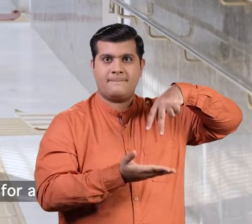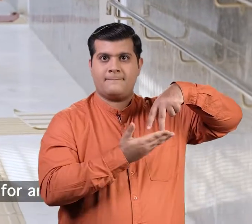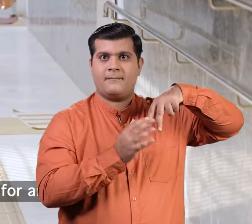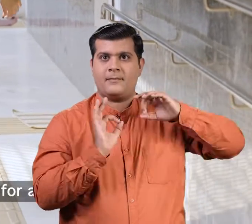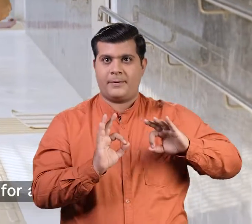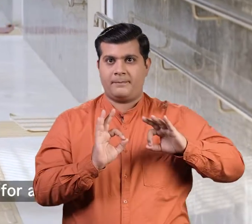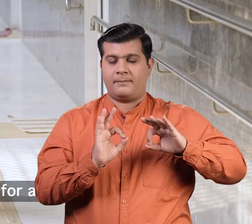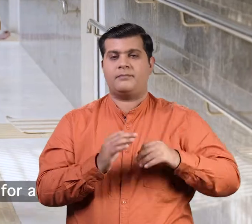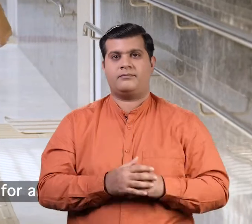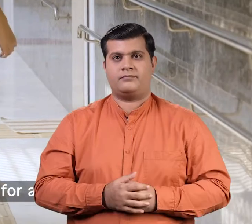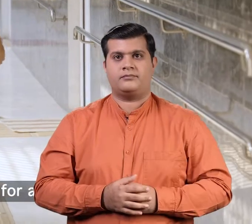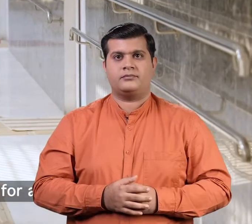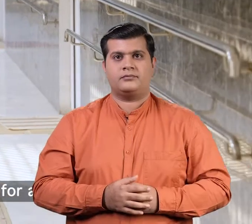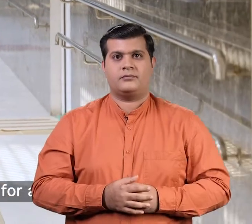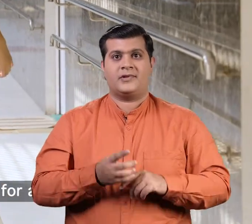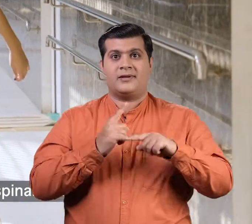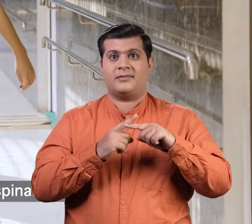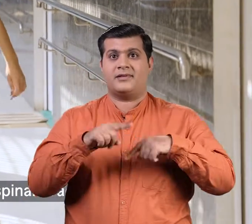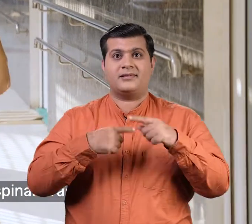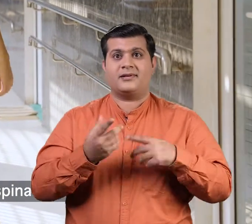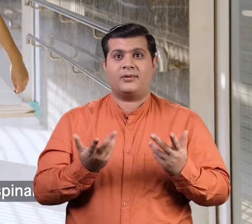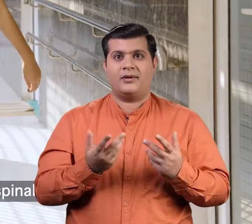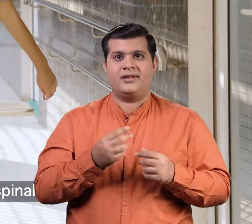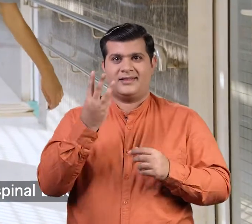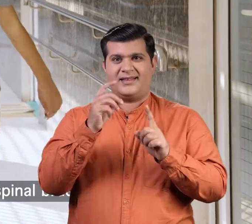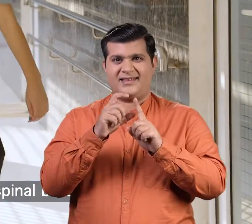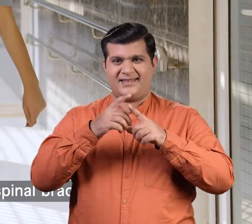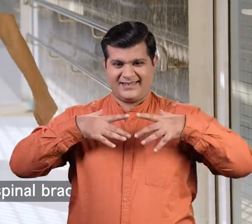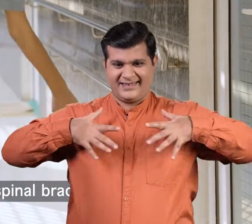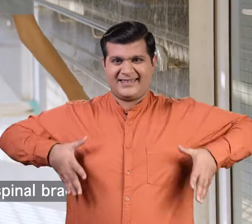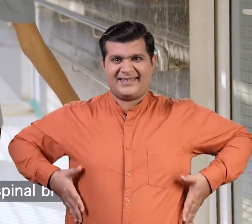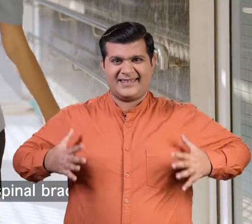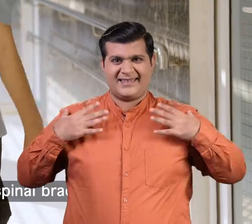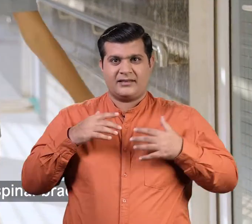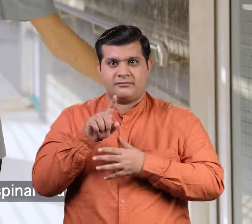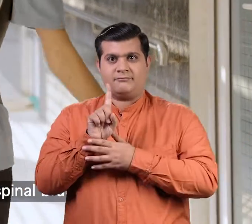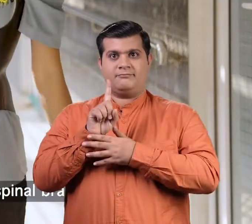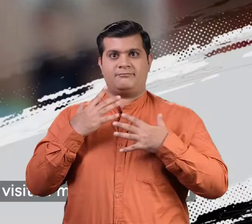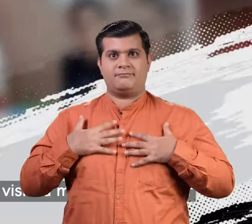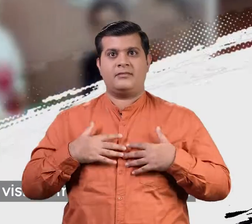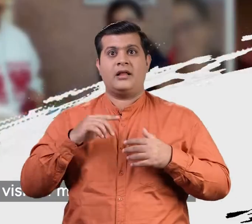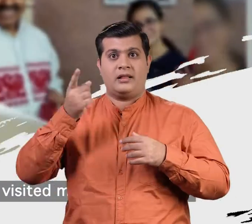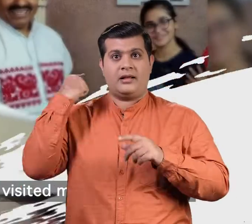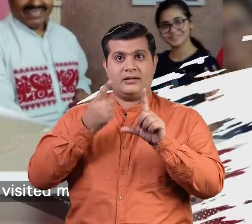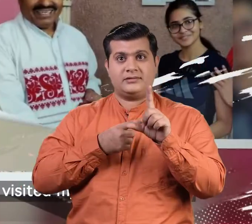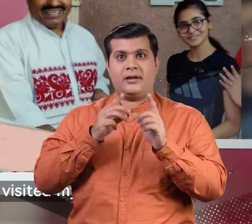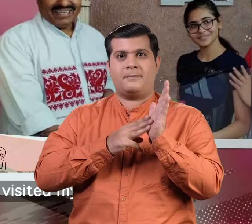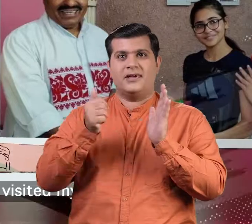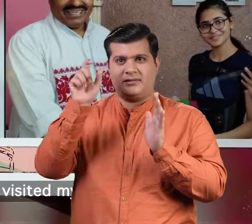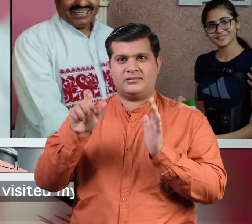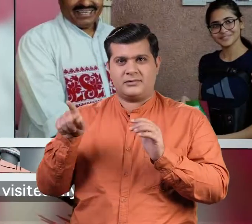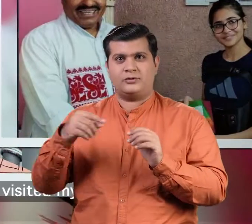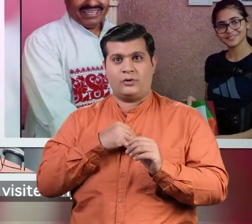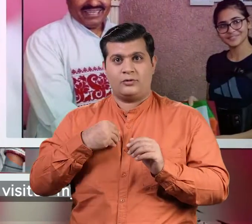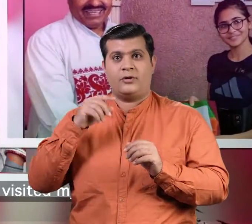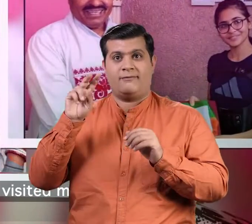शूज़ में हाइट प्रॉपर फिट करके दी गई। उसके साथ ही मुझे 3D स्पाइनल ब्रेसेस भी दिए गए। पिछले साल ही